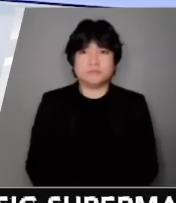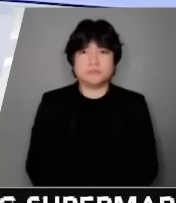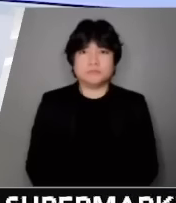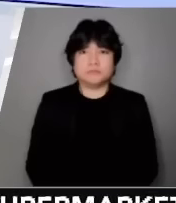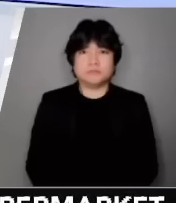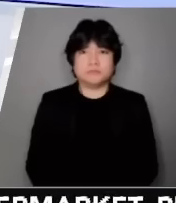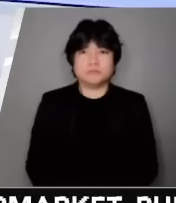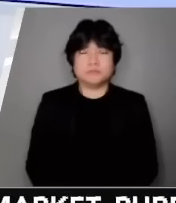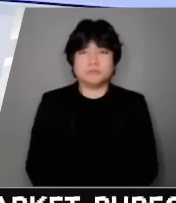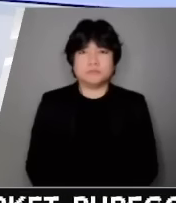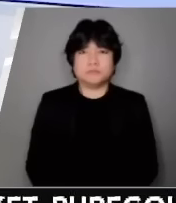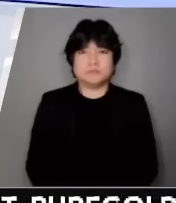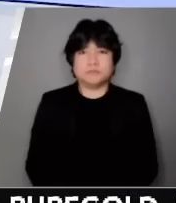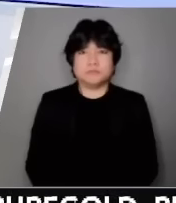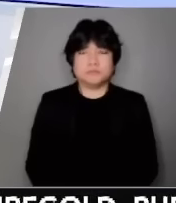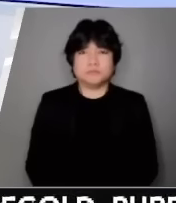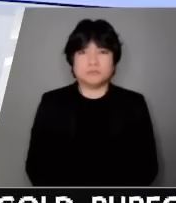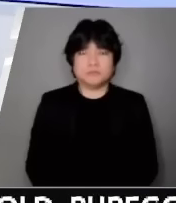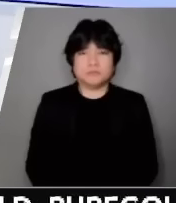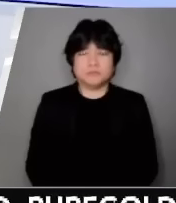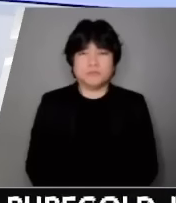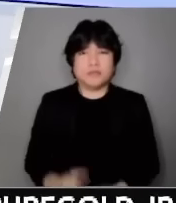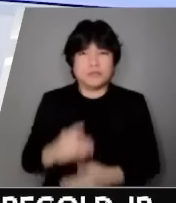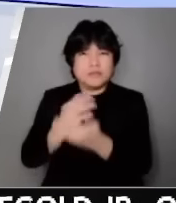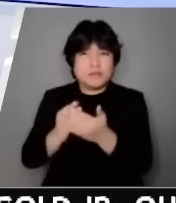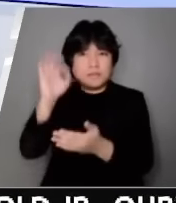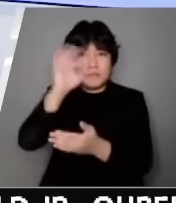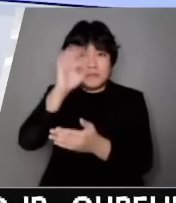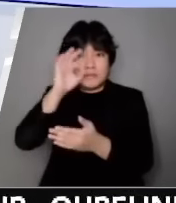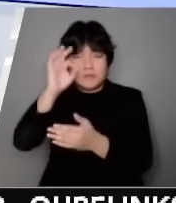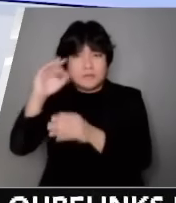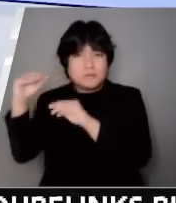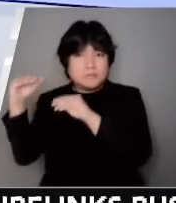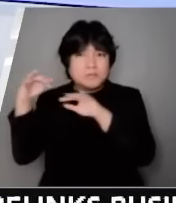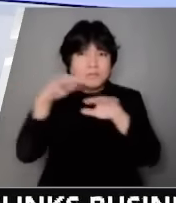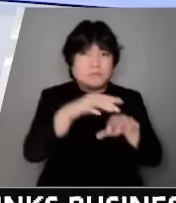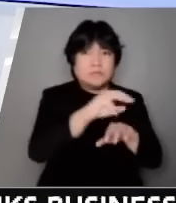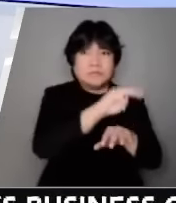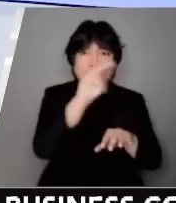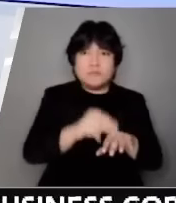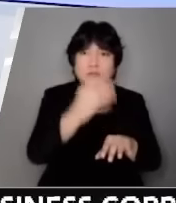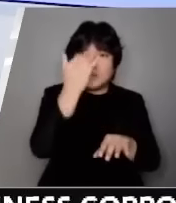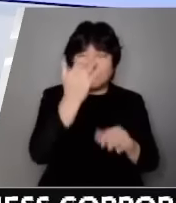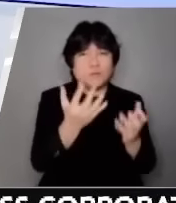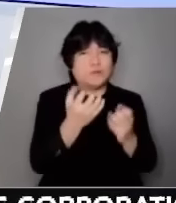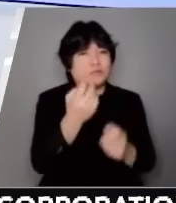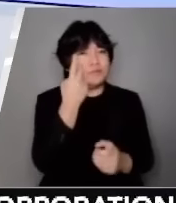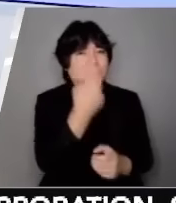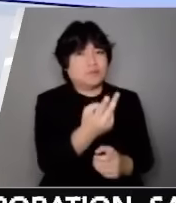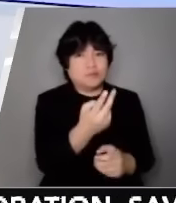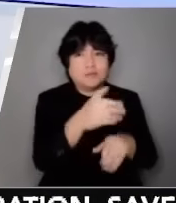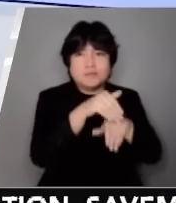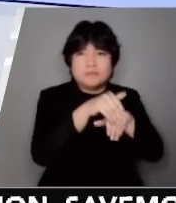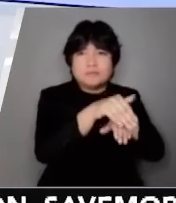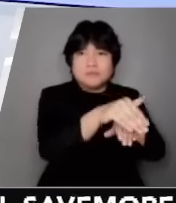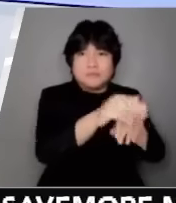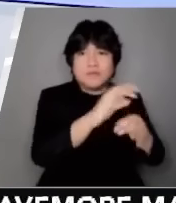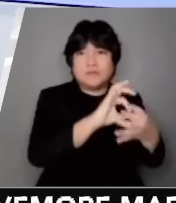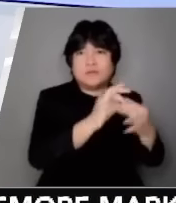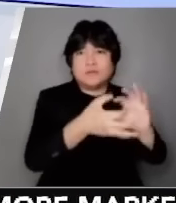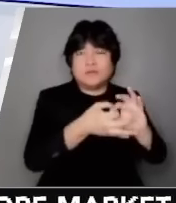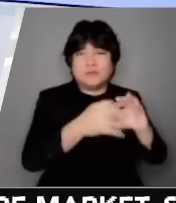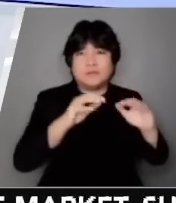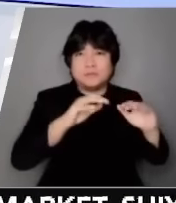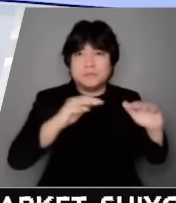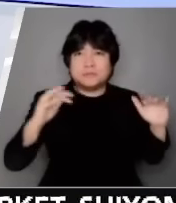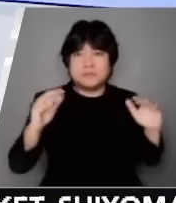Dumagsa sa Maynila ang ilan nating kababayan para masilayan ang Heroes Parade para sa Pinoy Olympians. Matapos ang parada, nagkaroon pa ng programa